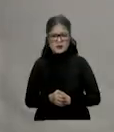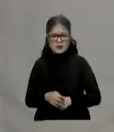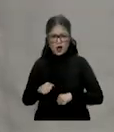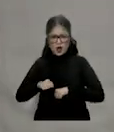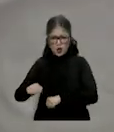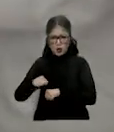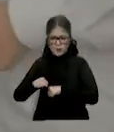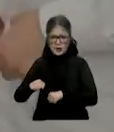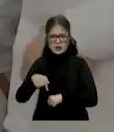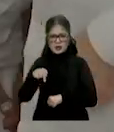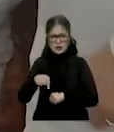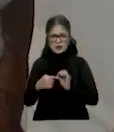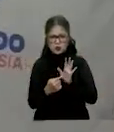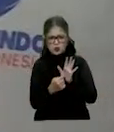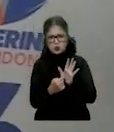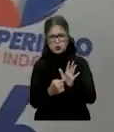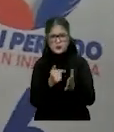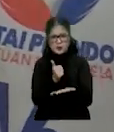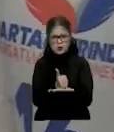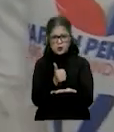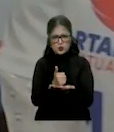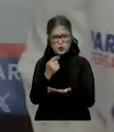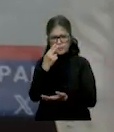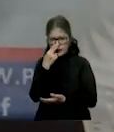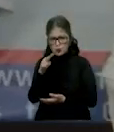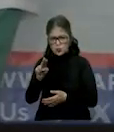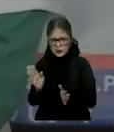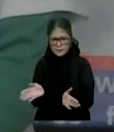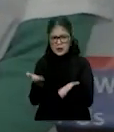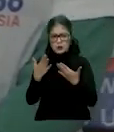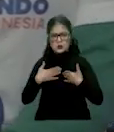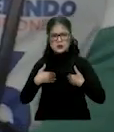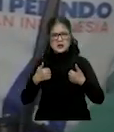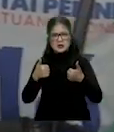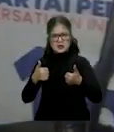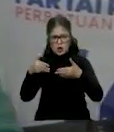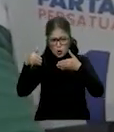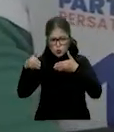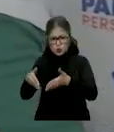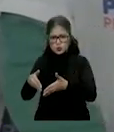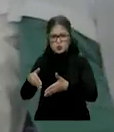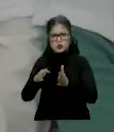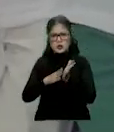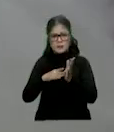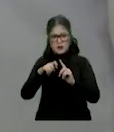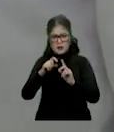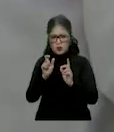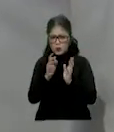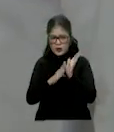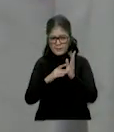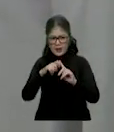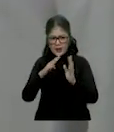ini sekaligus menjadi bukti kegigihan dan kepedulian dalam membangun kesejahteraan bangsa, khususnya di sektor UMKM. Hari Tanu Sudibyo